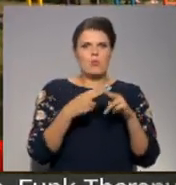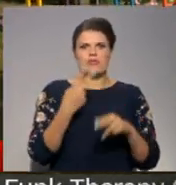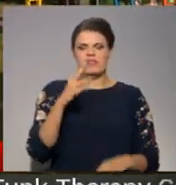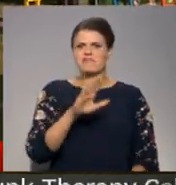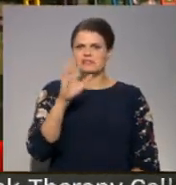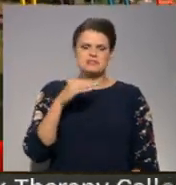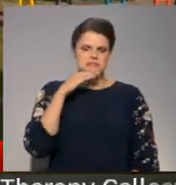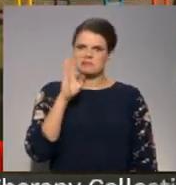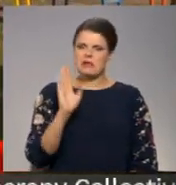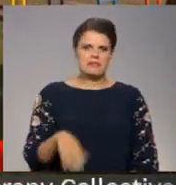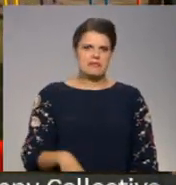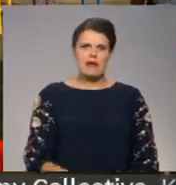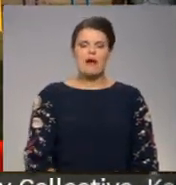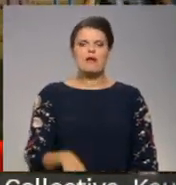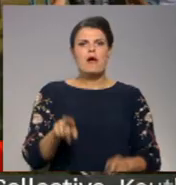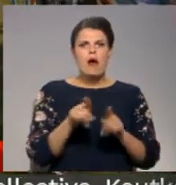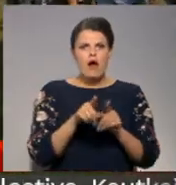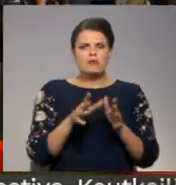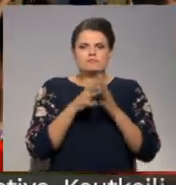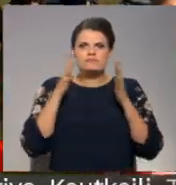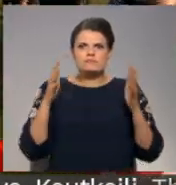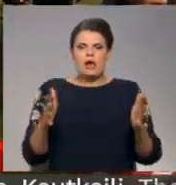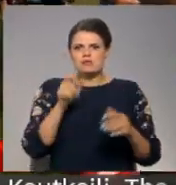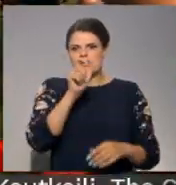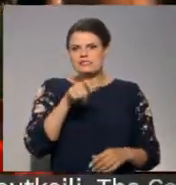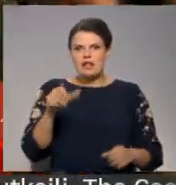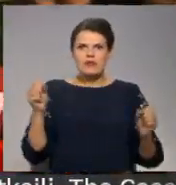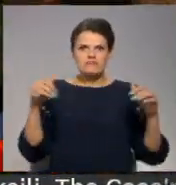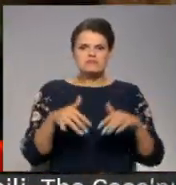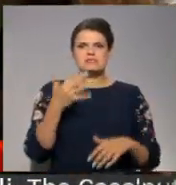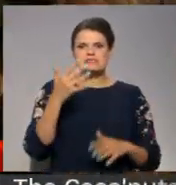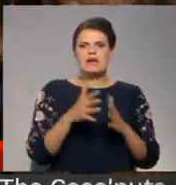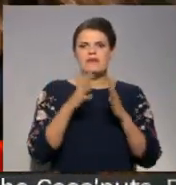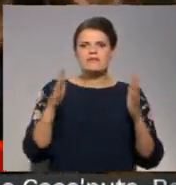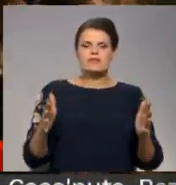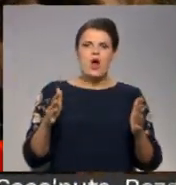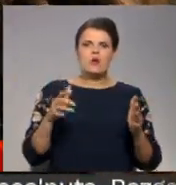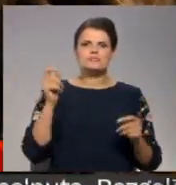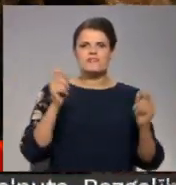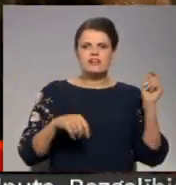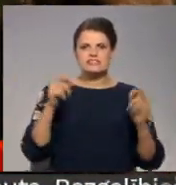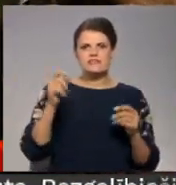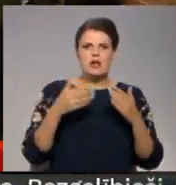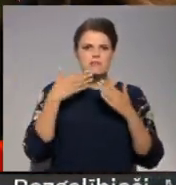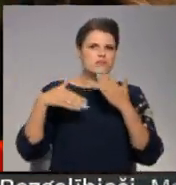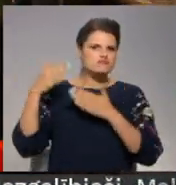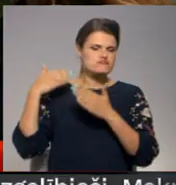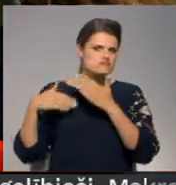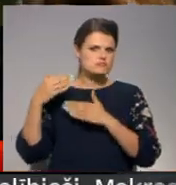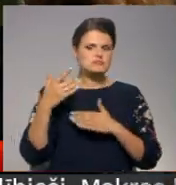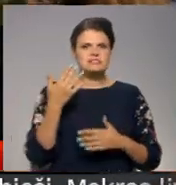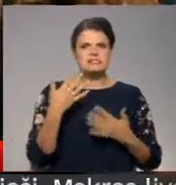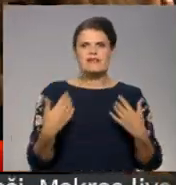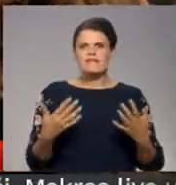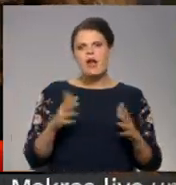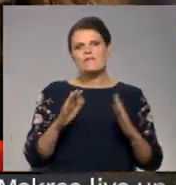dienas ir daudz piepildītākas. Zinot to milzīgo koncentrāciju, cik daudz ir festivālu pēdējos gados kļuvis, un cik tad